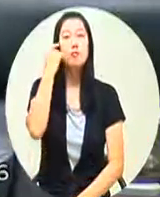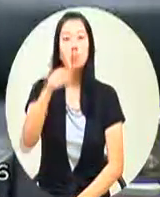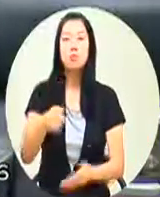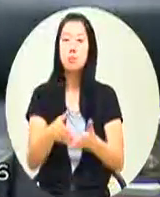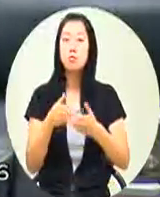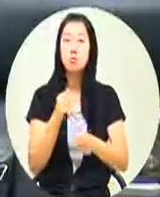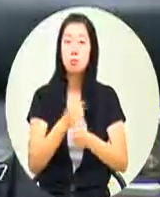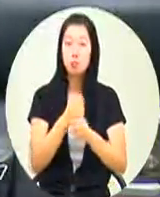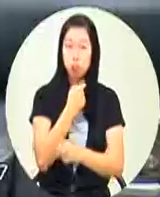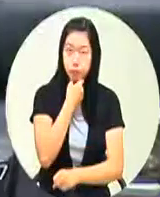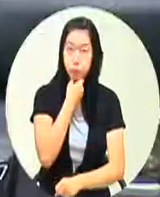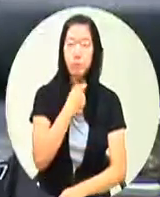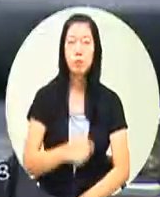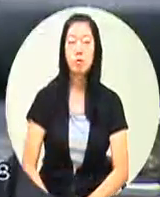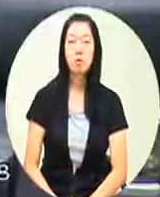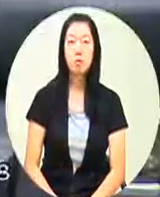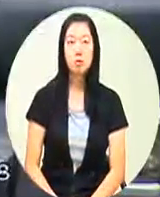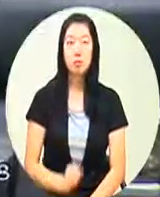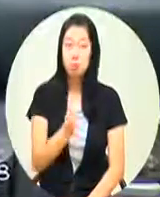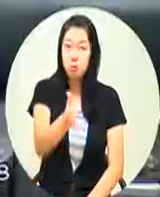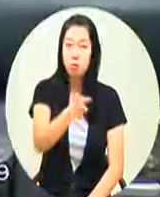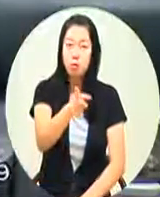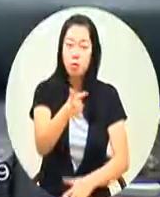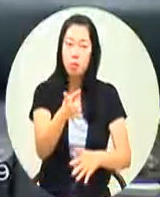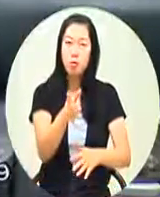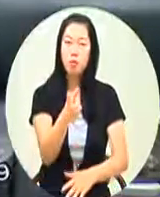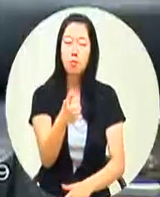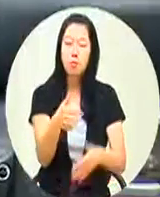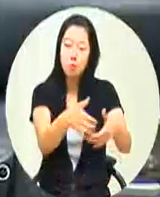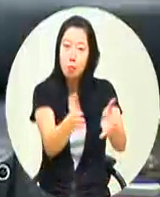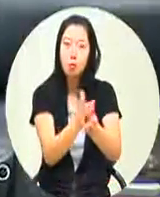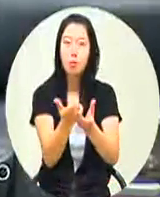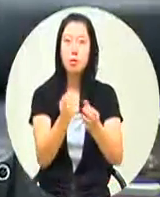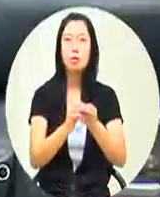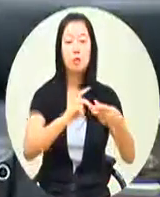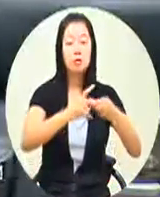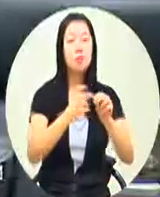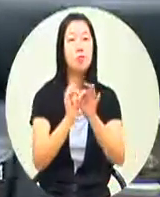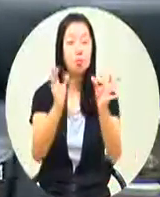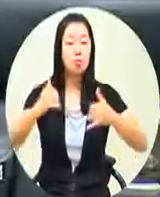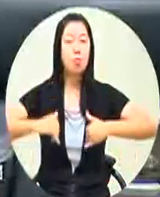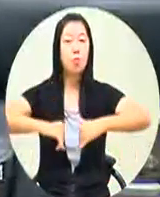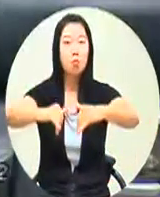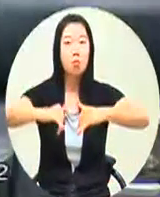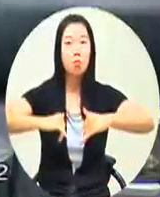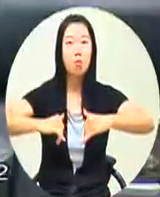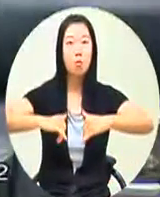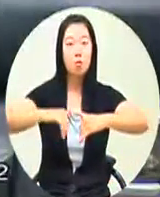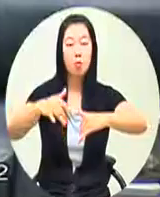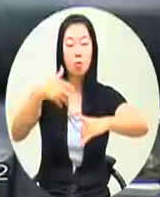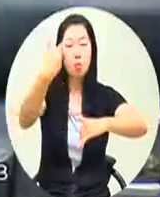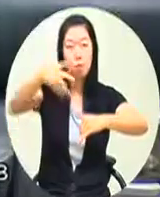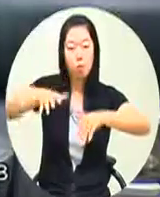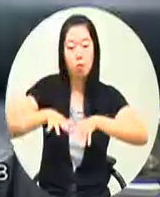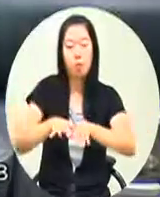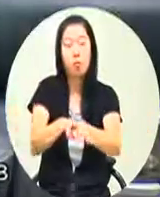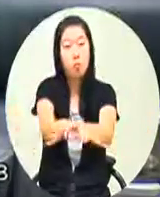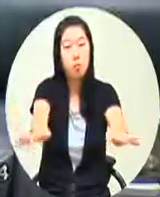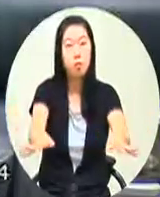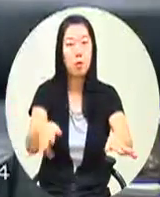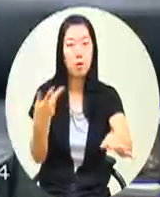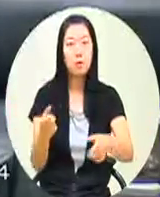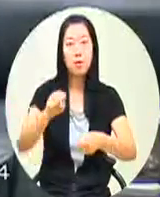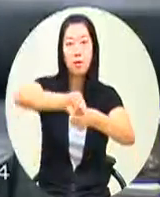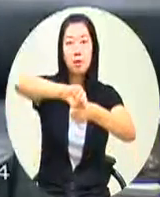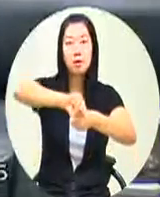因为那里还是有部分的这个和光街巷弄里面的水流是要往那边去疏解，所以你们又多接